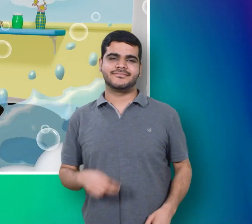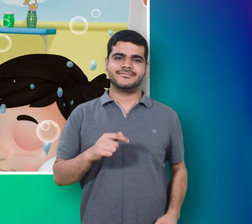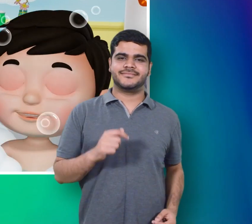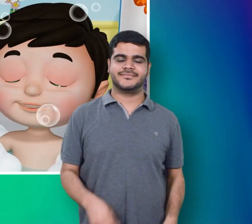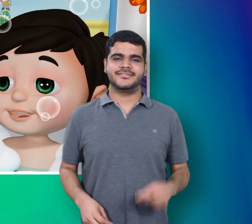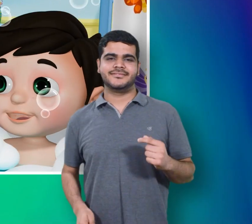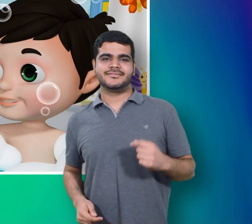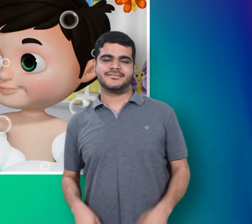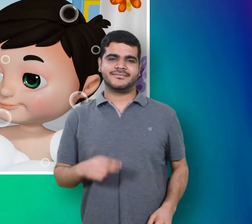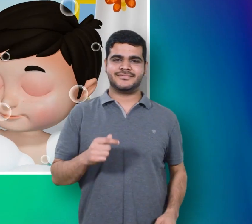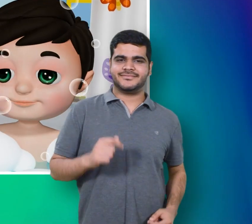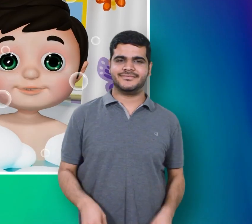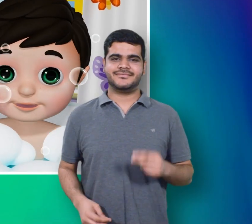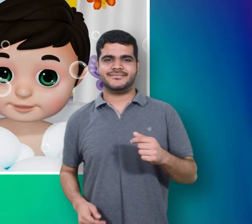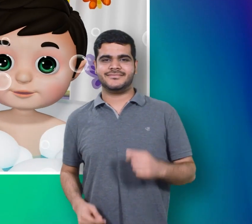छई।